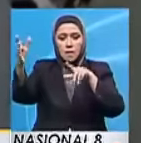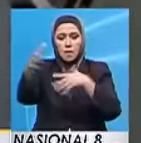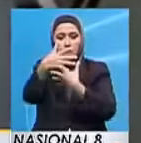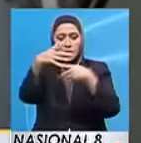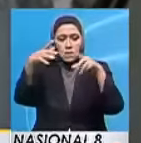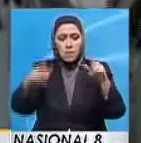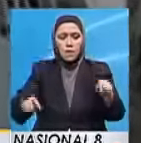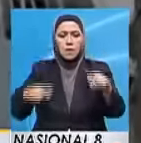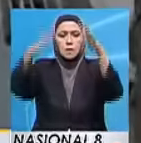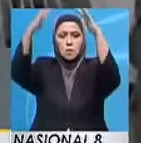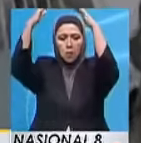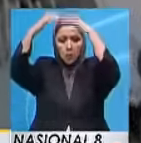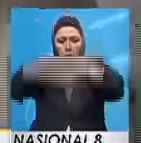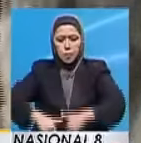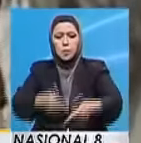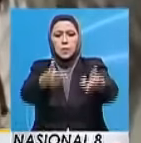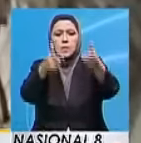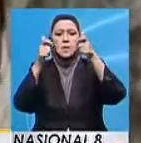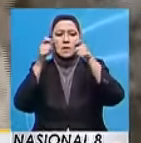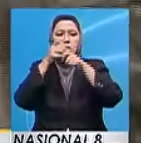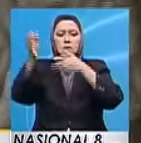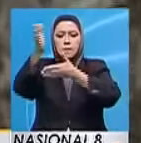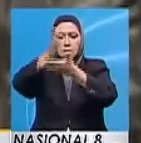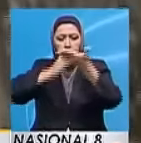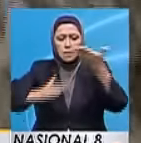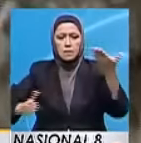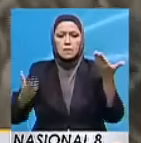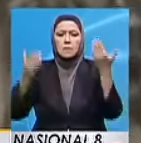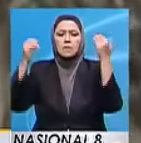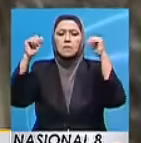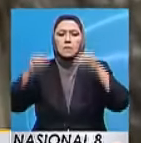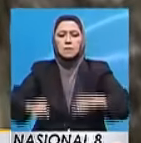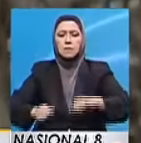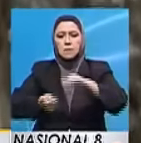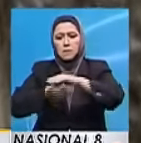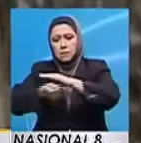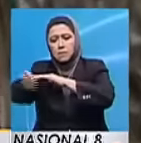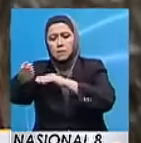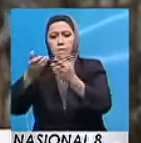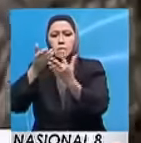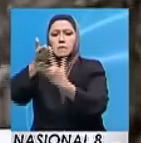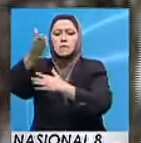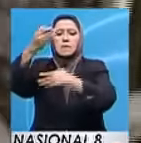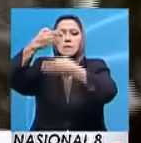runtuh begitu pantas dan sebahagiannya hanya mampu menyelamatkan diri melalui